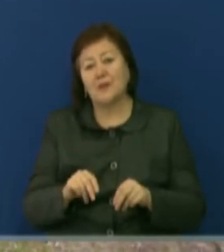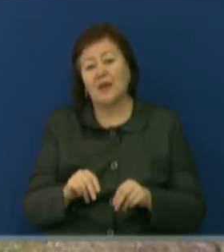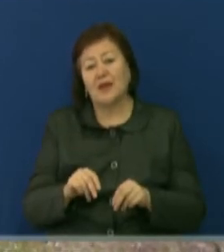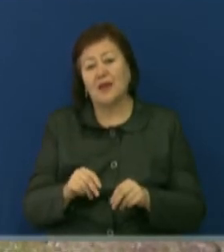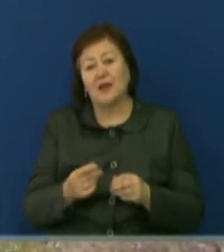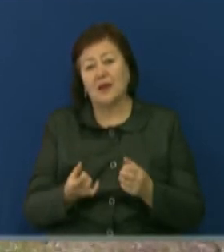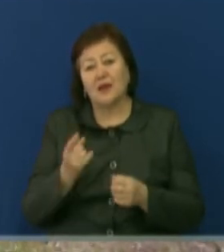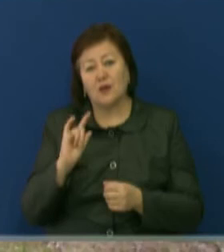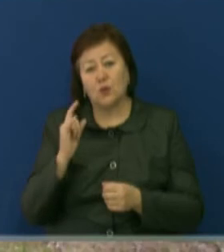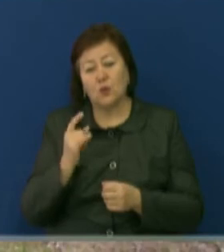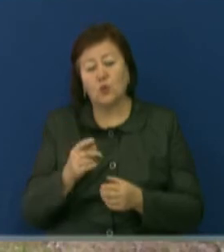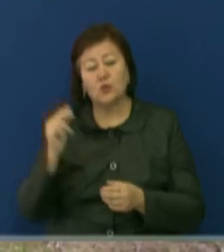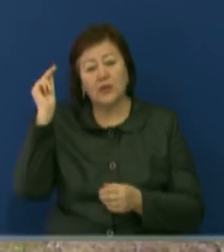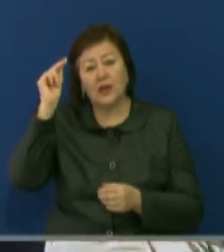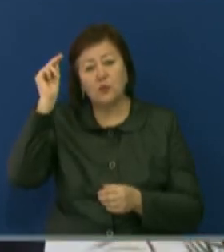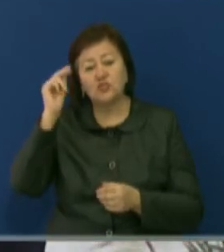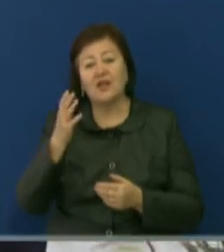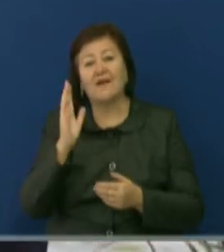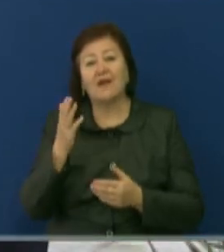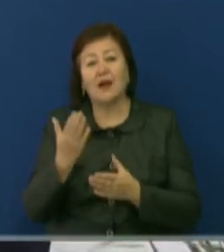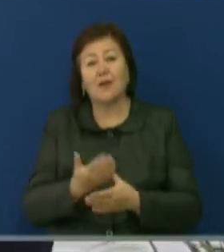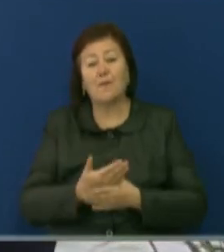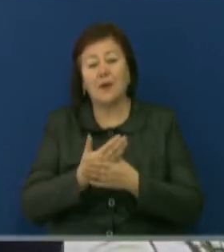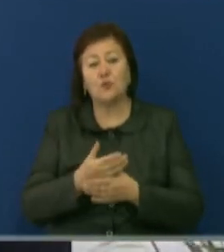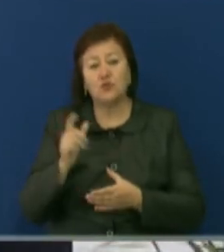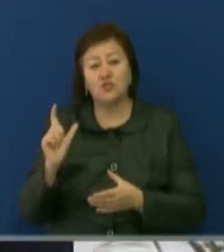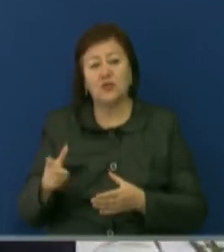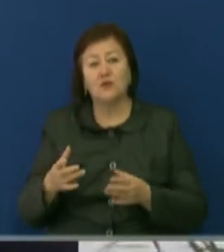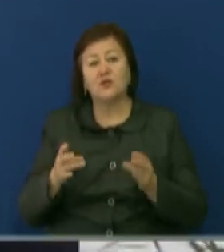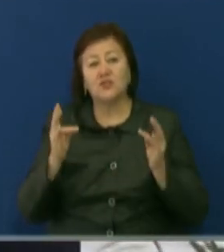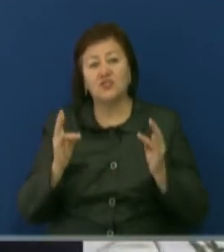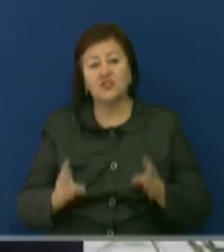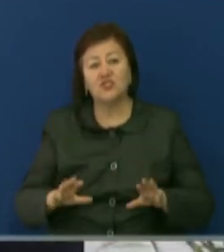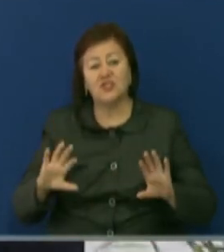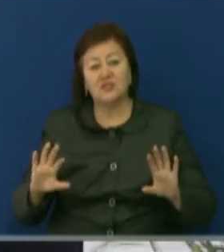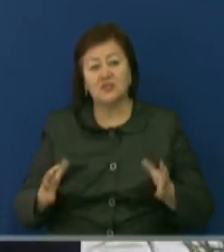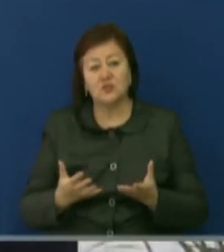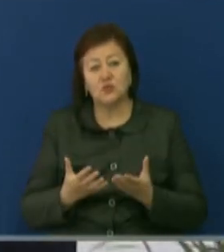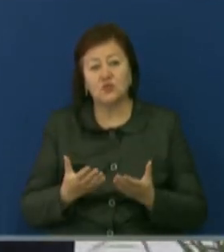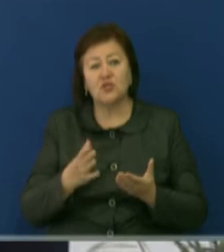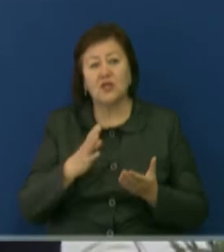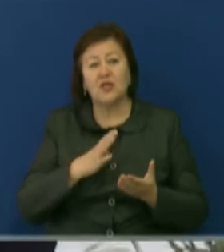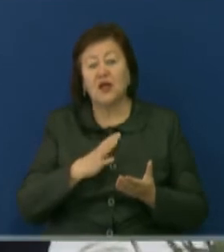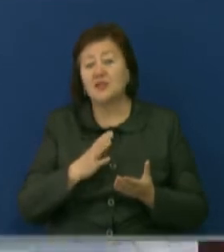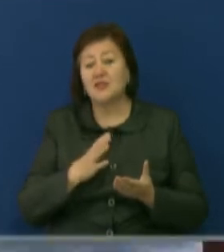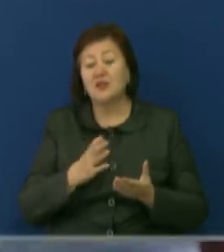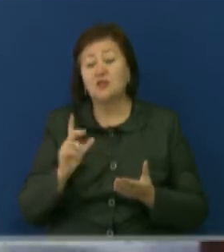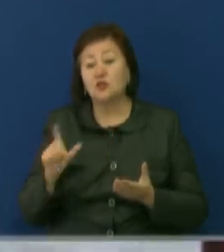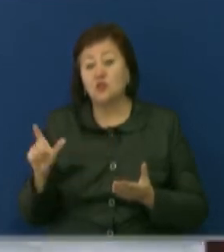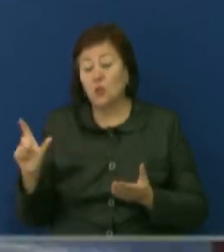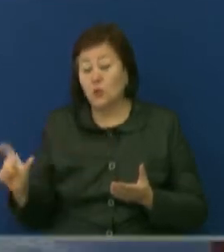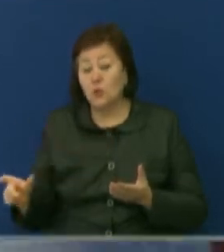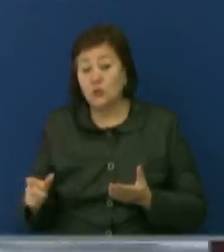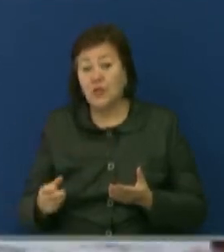адамға қалай көмектесу қажеттігін үйренді. Судағы қайғылы оқиғалардың басым көпшілігі демалушылардың жабдықталмаған жерлерде және мас